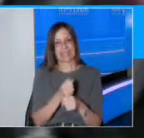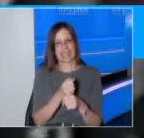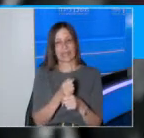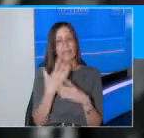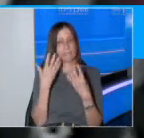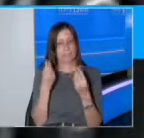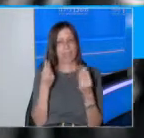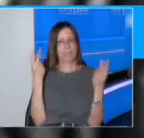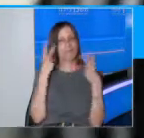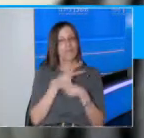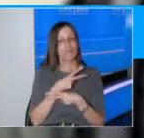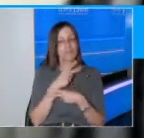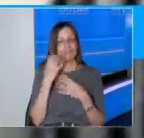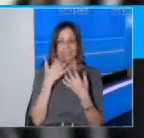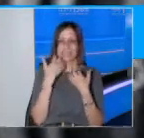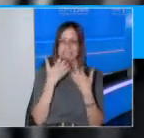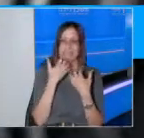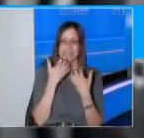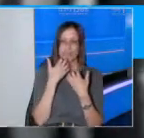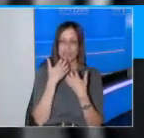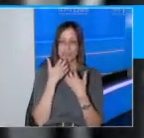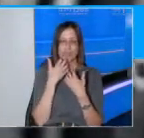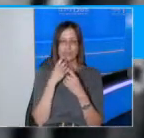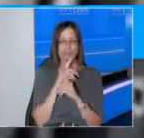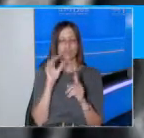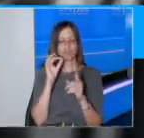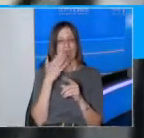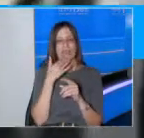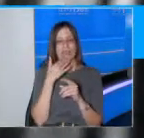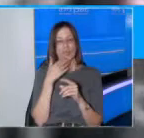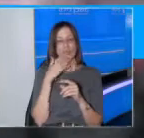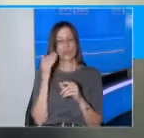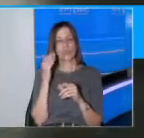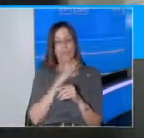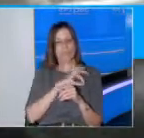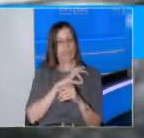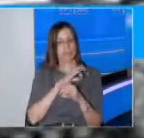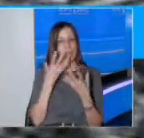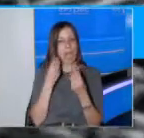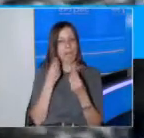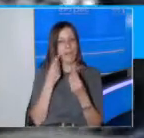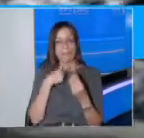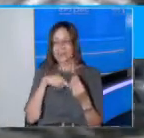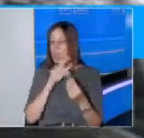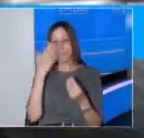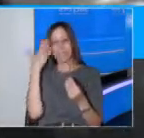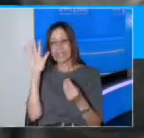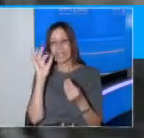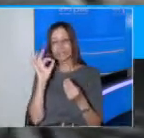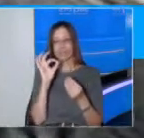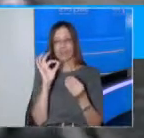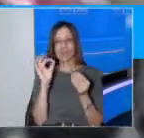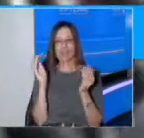בהרבה מובנים איזשהו סיפור הירואי של יהדות ברית המועצות, סיפור שרבים מאיתנו לא מכירים, של